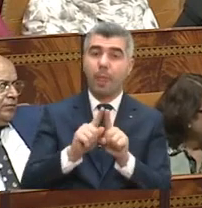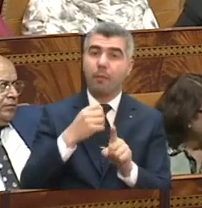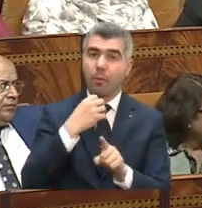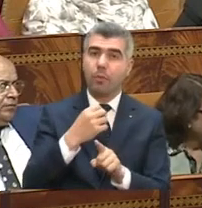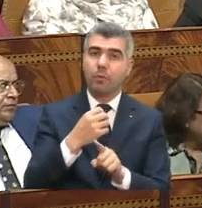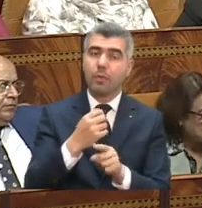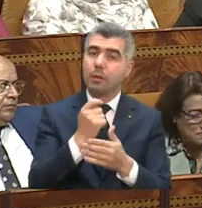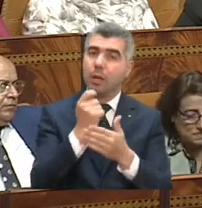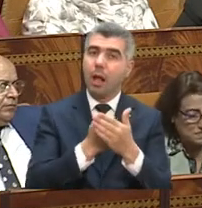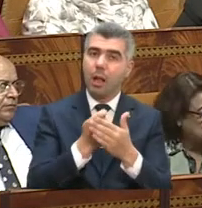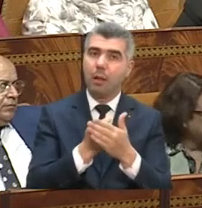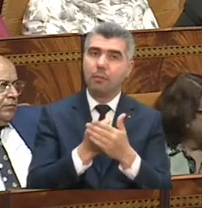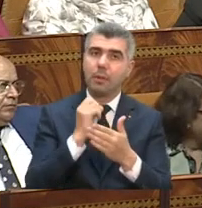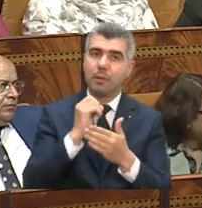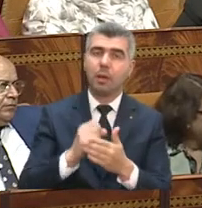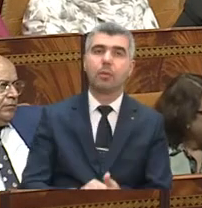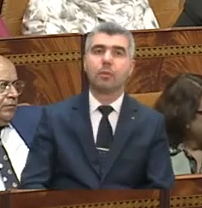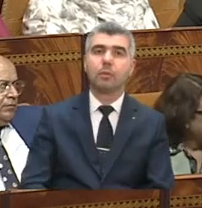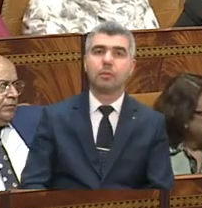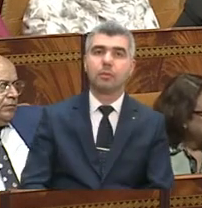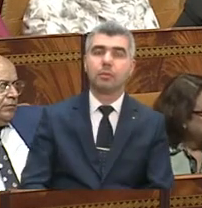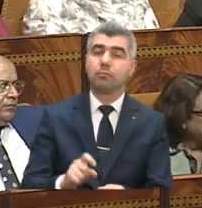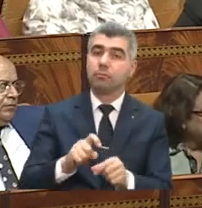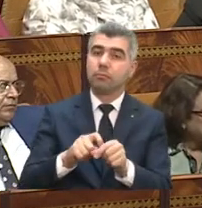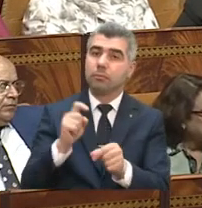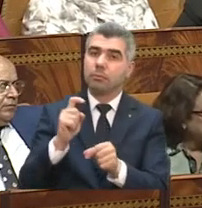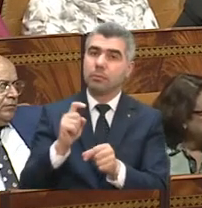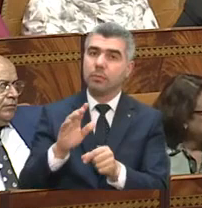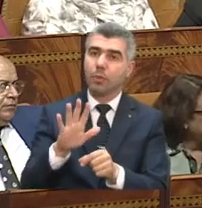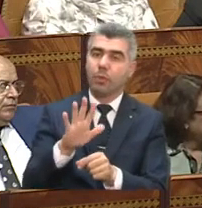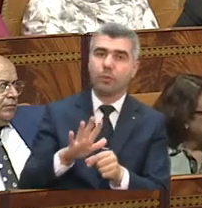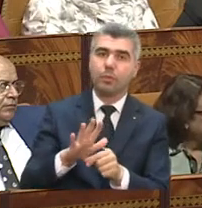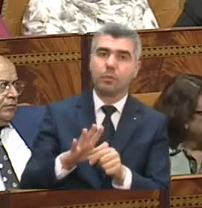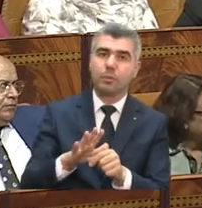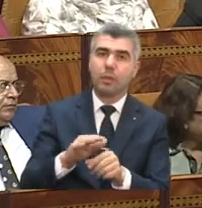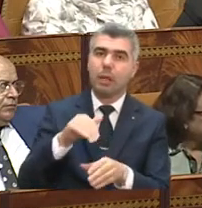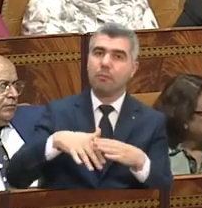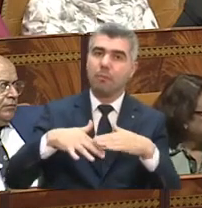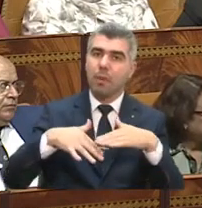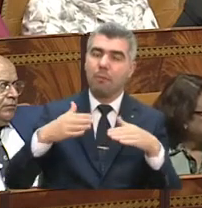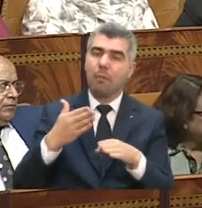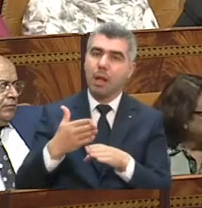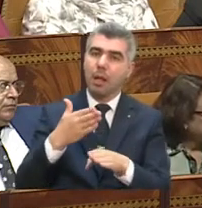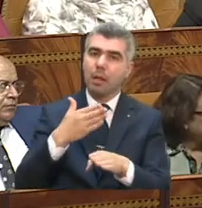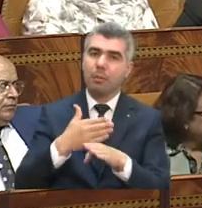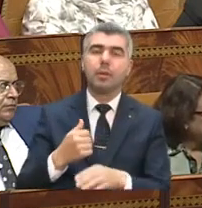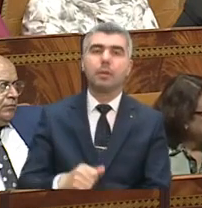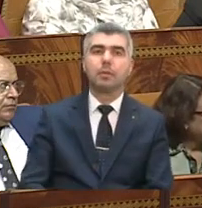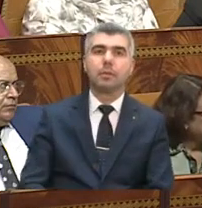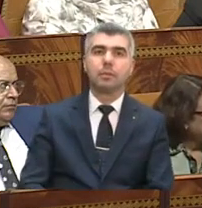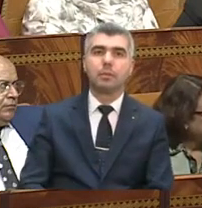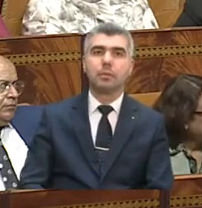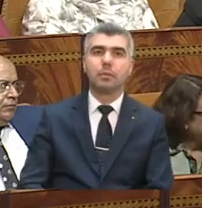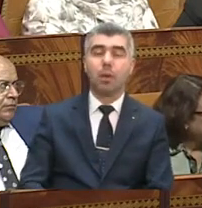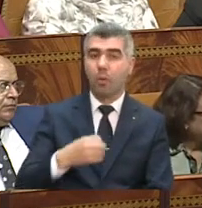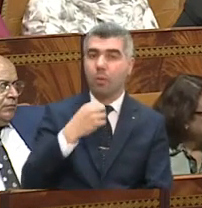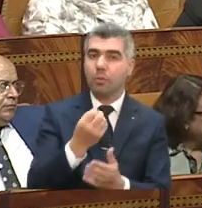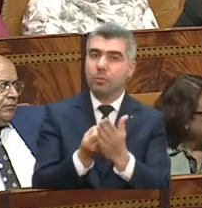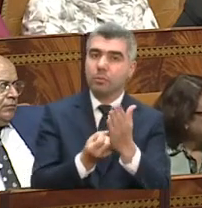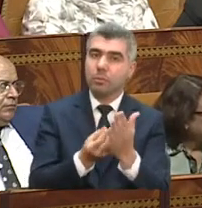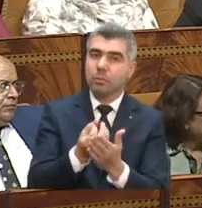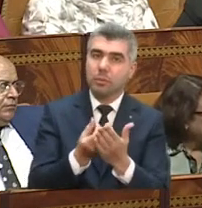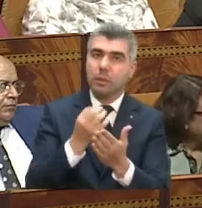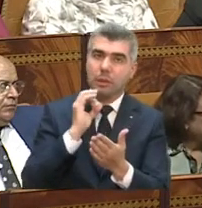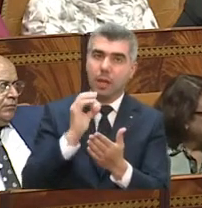منكم أن يسحب النائب اللي تكلم قبل قليل على وتعطي نصائح.